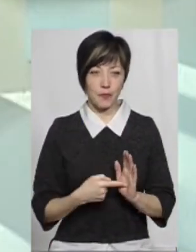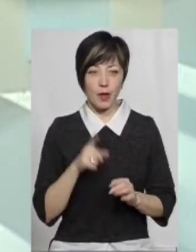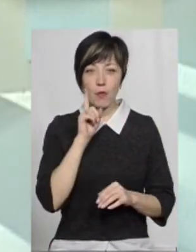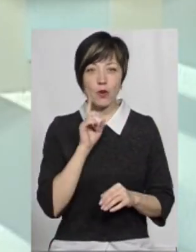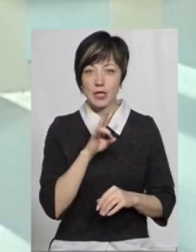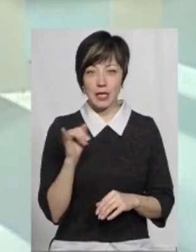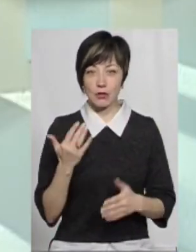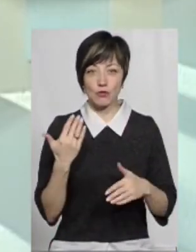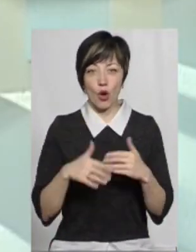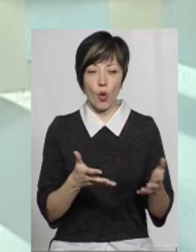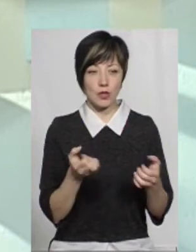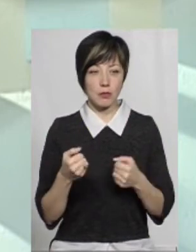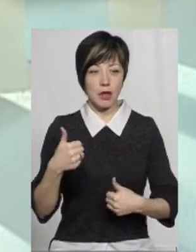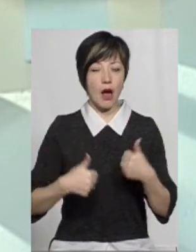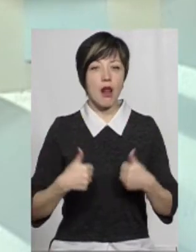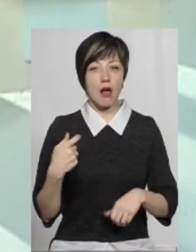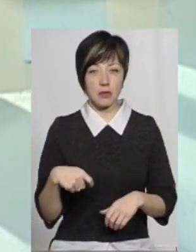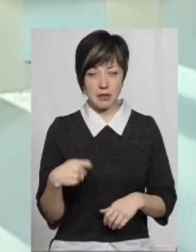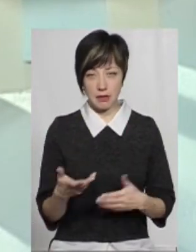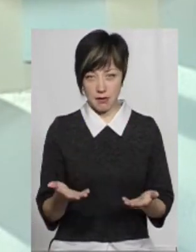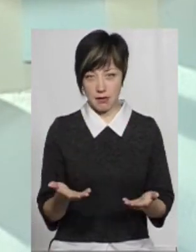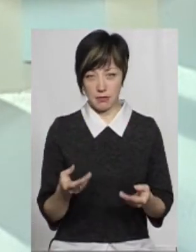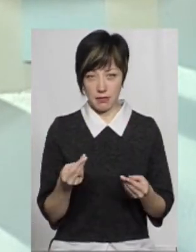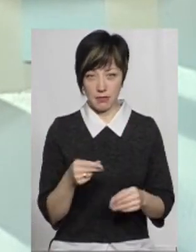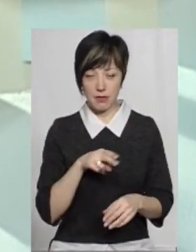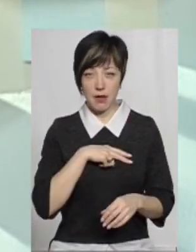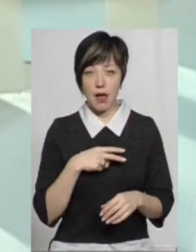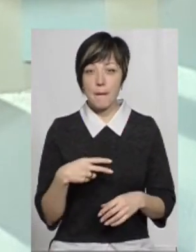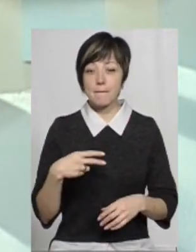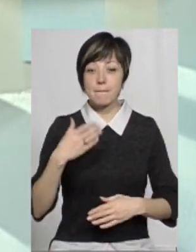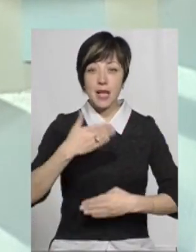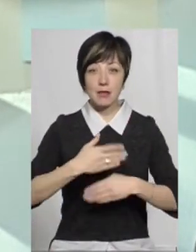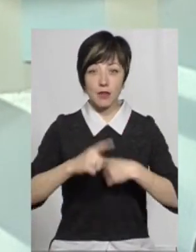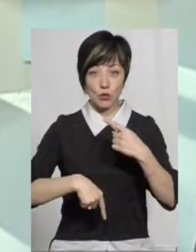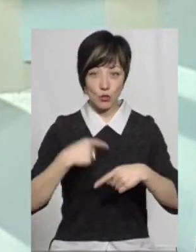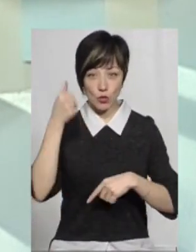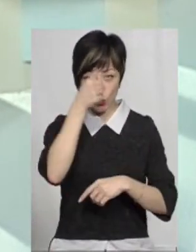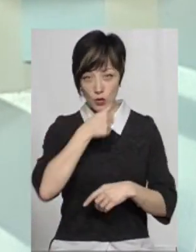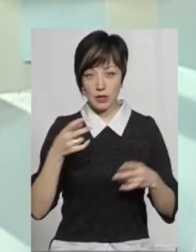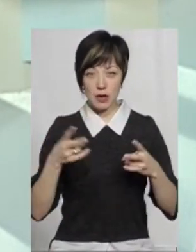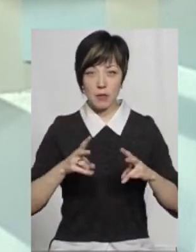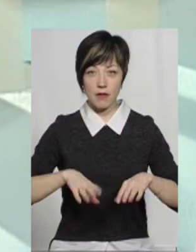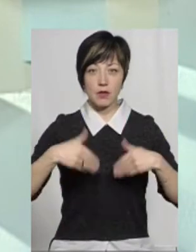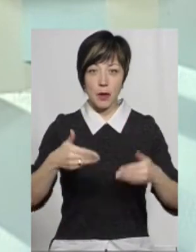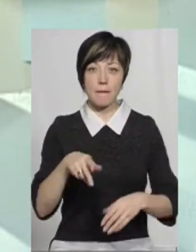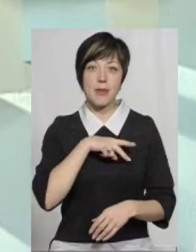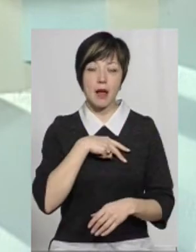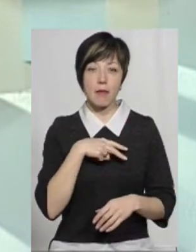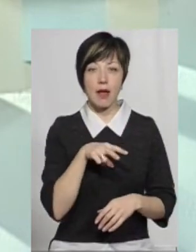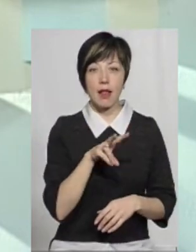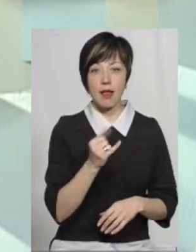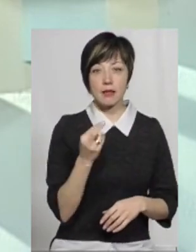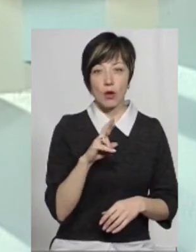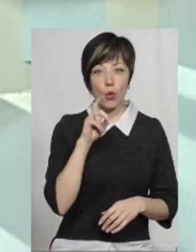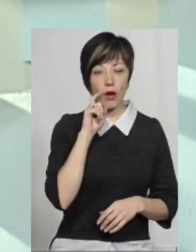Ну, поки що ні, якщо вона вже отримала грант. І, безумовно, п'єсу в наступному році, не п'єсу, а виставу треба висувати на премію Лесі